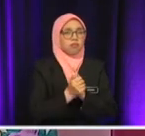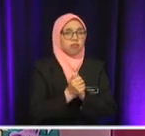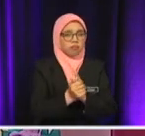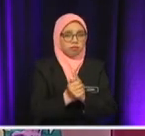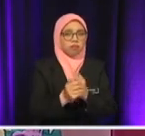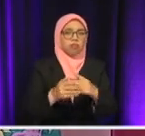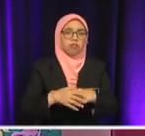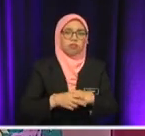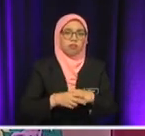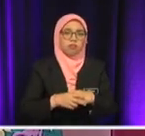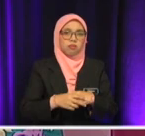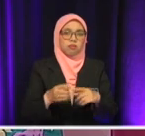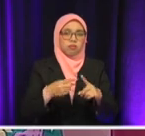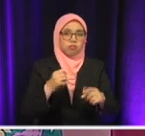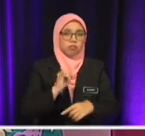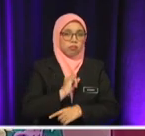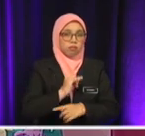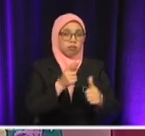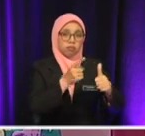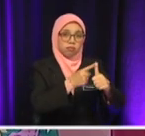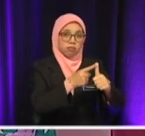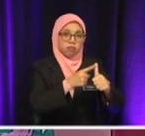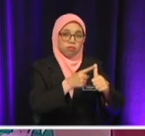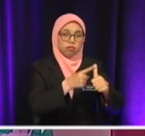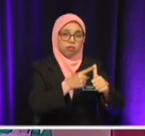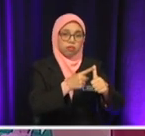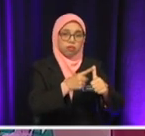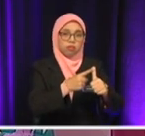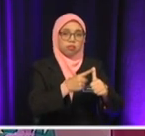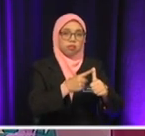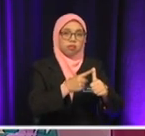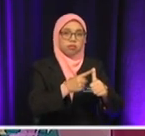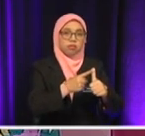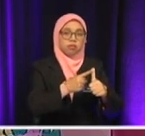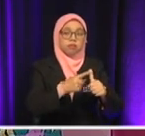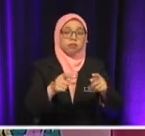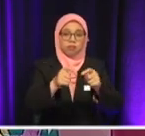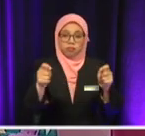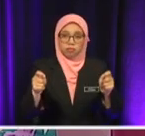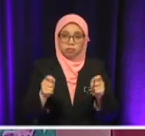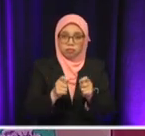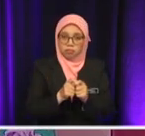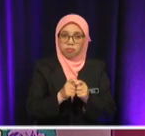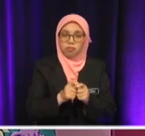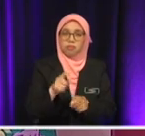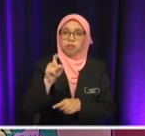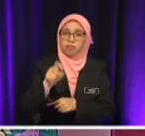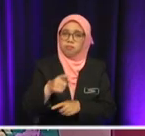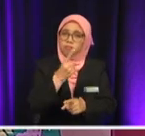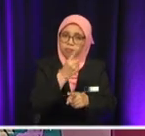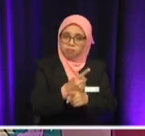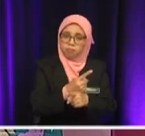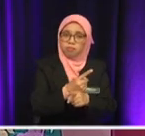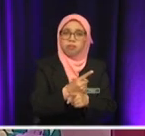buka taska kan, yang pertama sekali, pastikan kita telah memilih lokasi yang sangat strategik dan juga